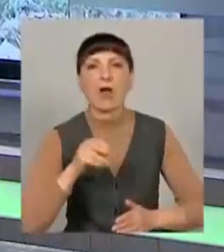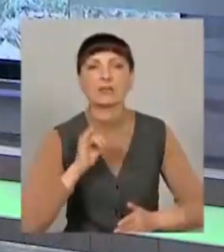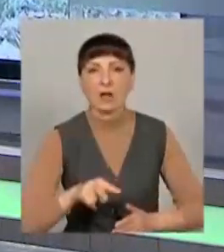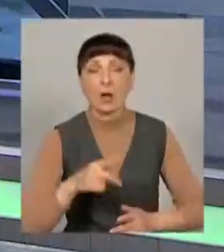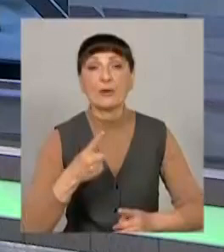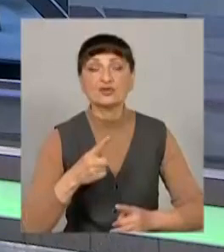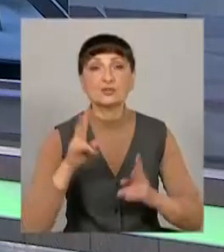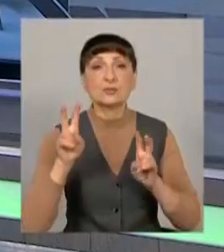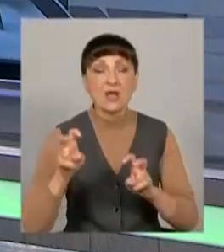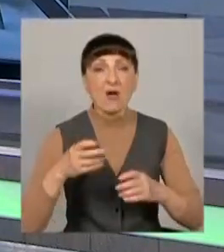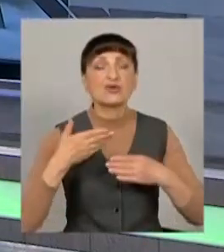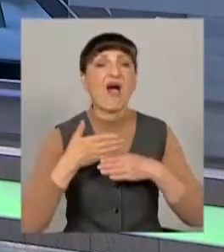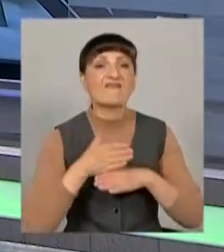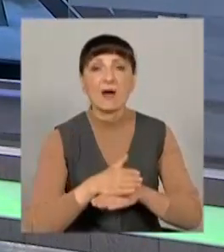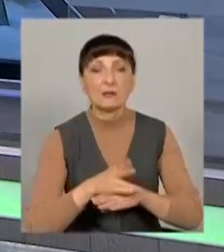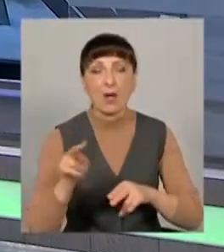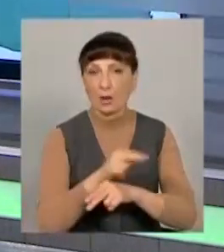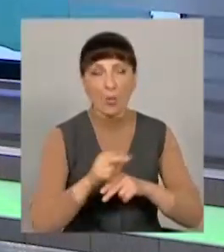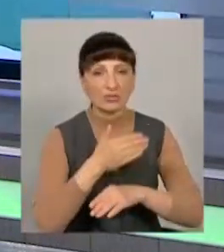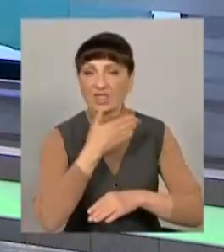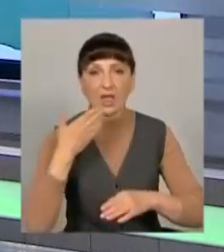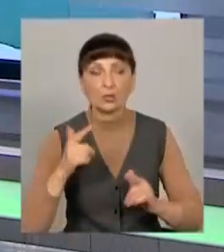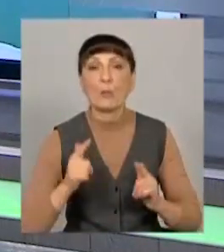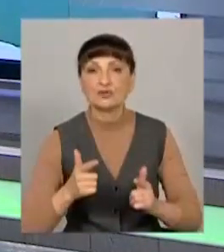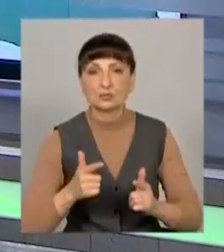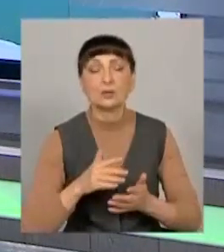признанный аварийным объект не ремонтируют, расскажет Дамир Анитов.